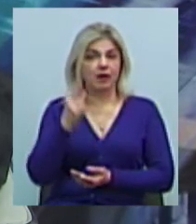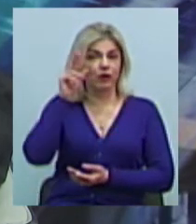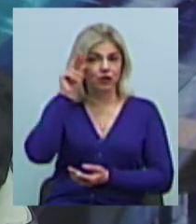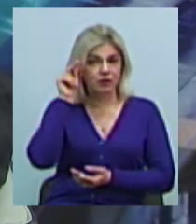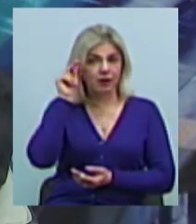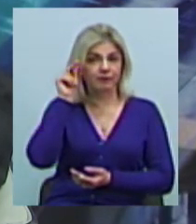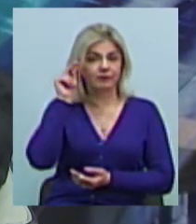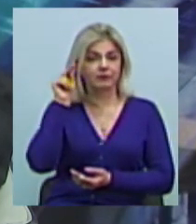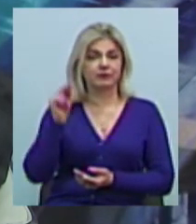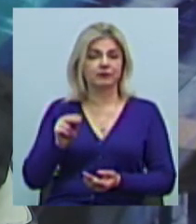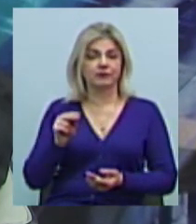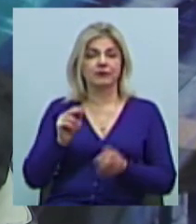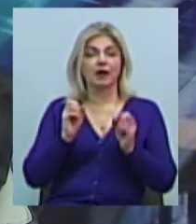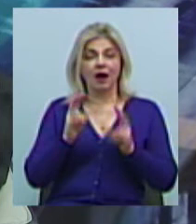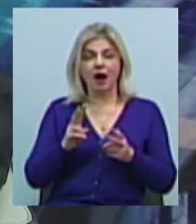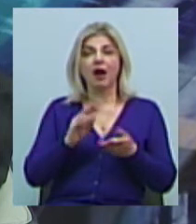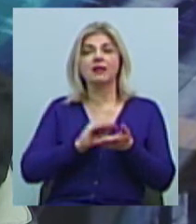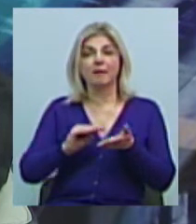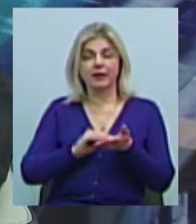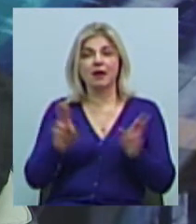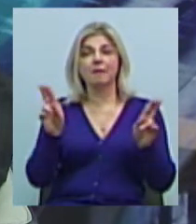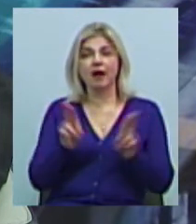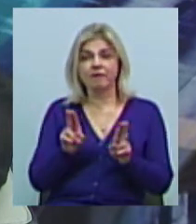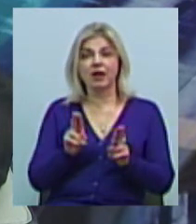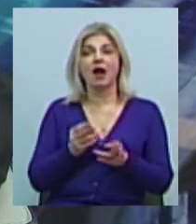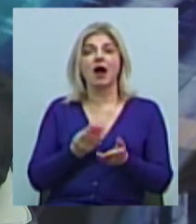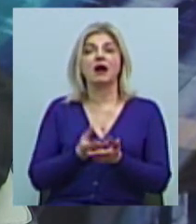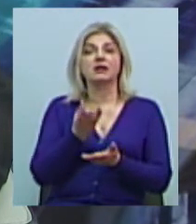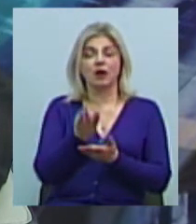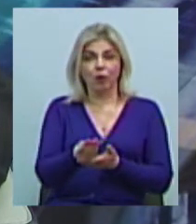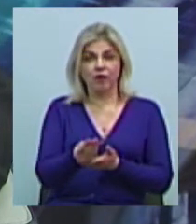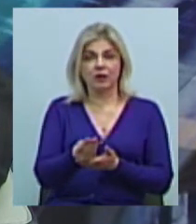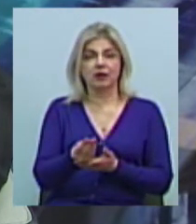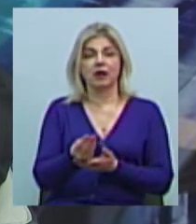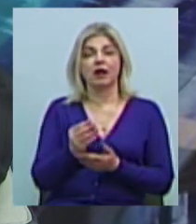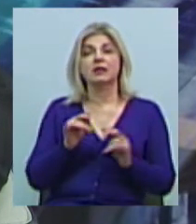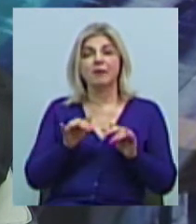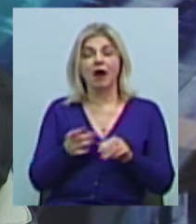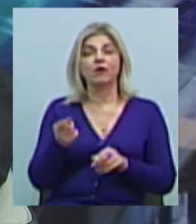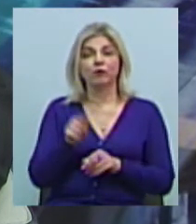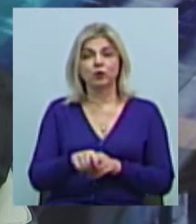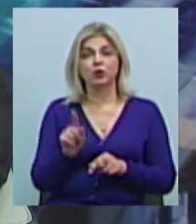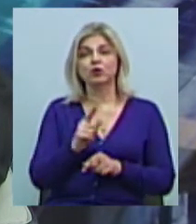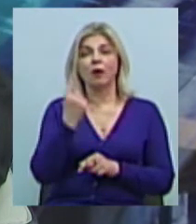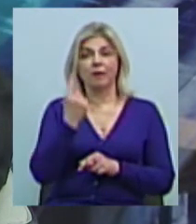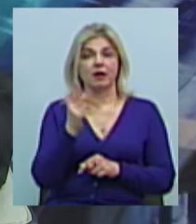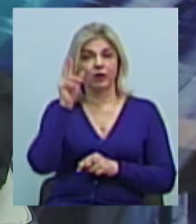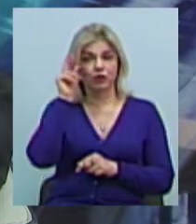як передбачено правилами, розрахуватися, справа в тому, що саме на 1